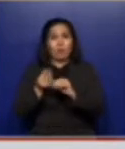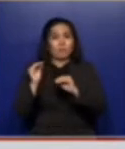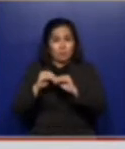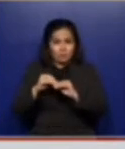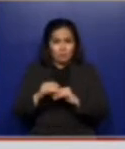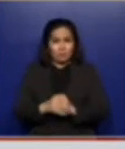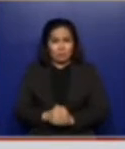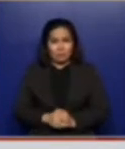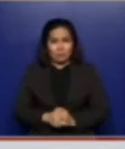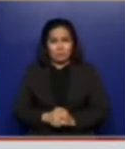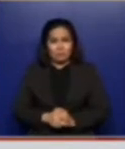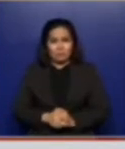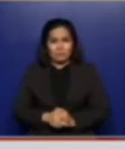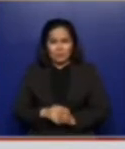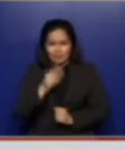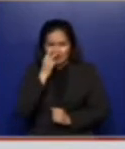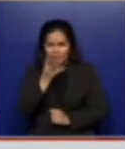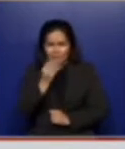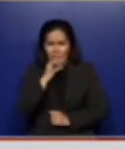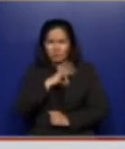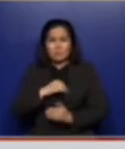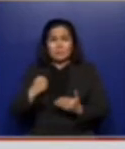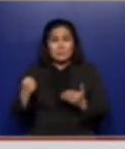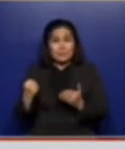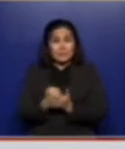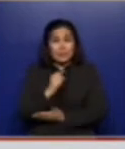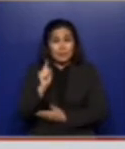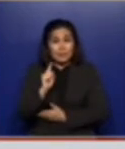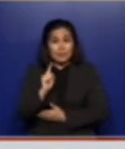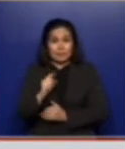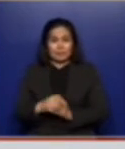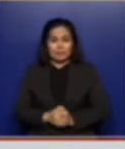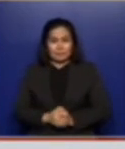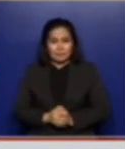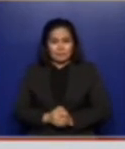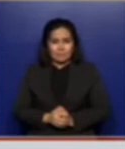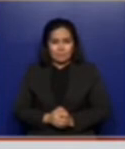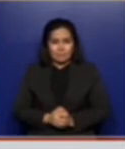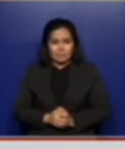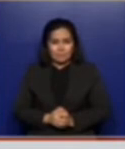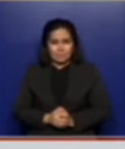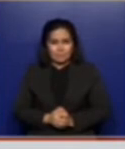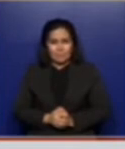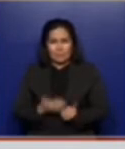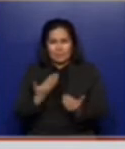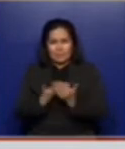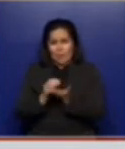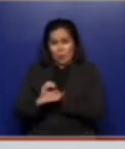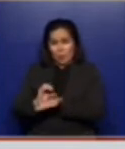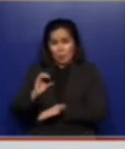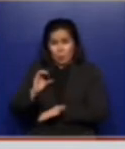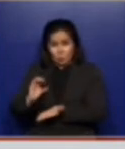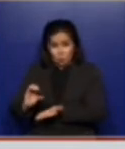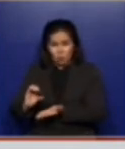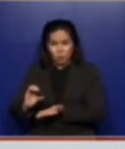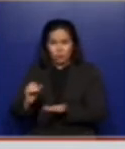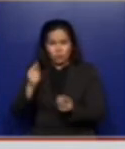แต่เสียดายครับท่านไปให้ความสำคัญในงบลงทุนเพื่อกระตุ้นเศรษฐกิ